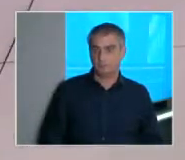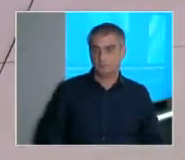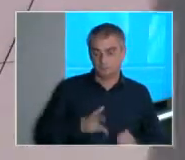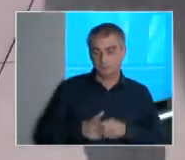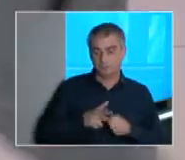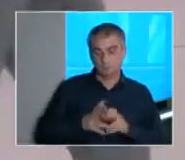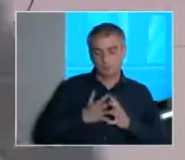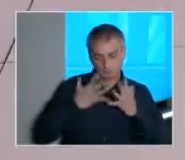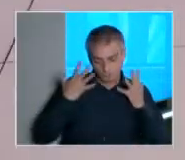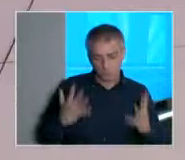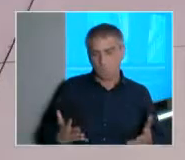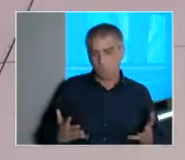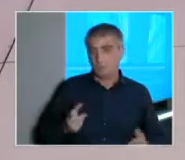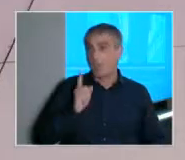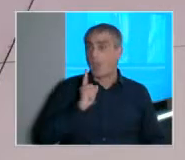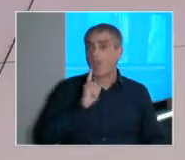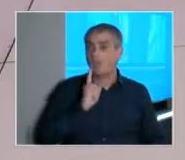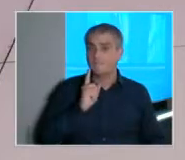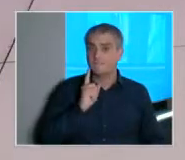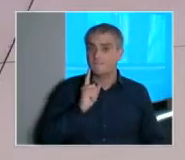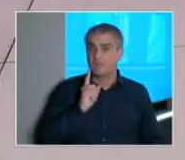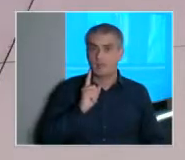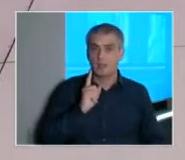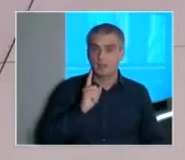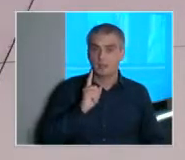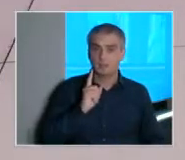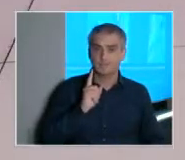קיצוצים דרסטיים, אבל